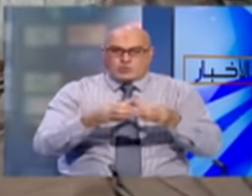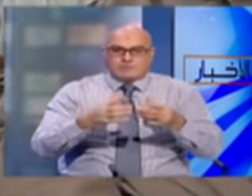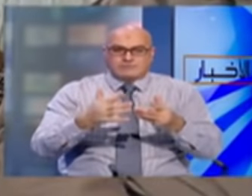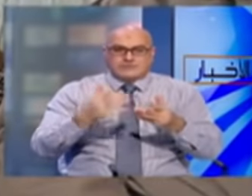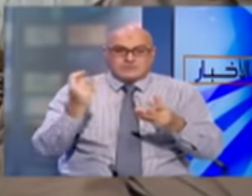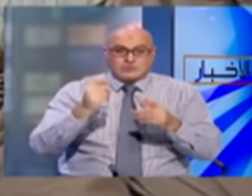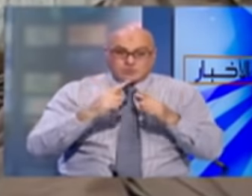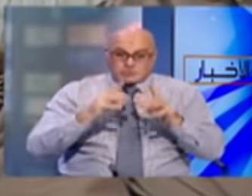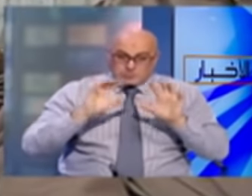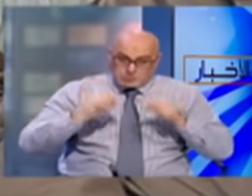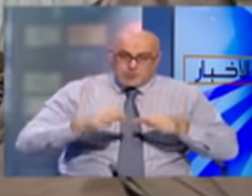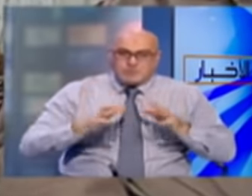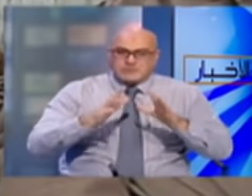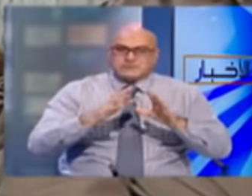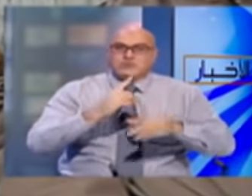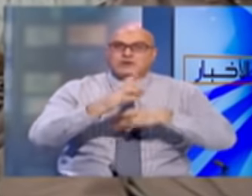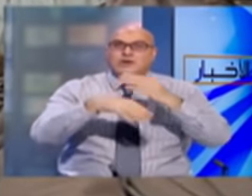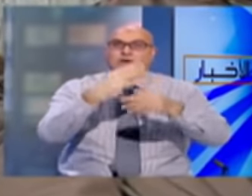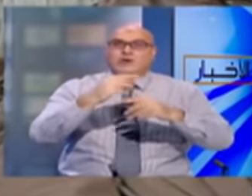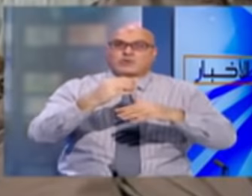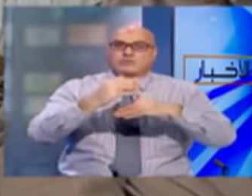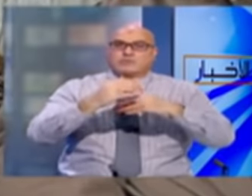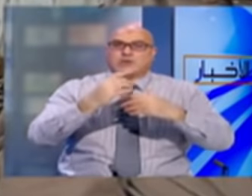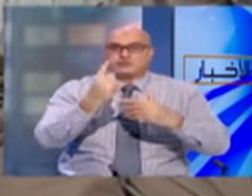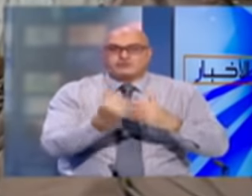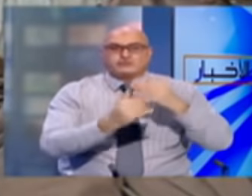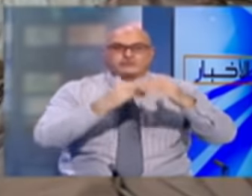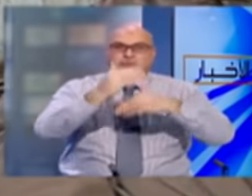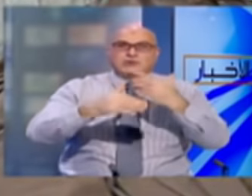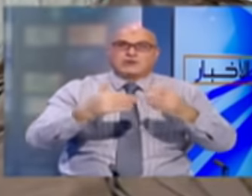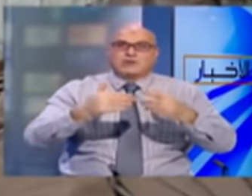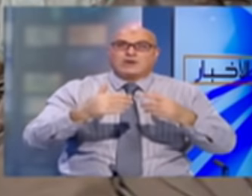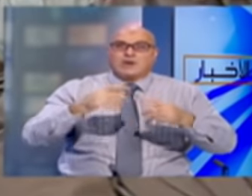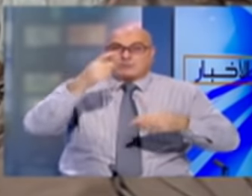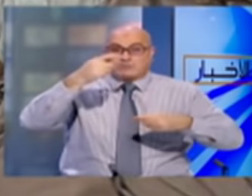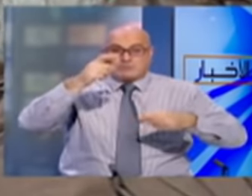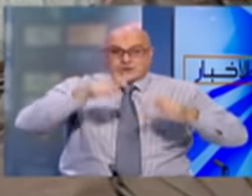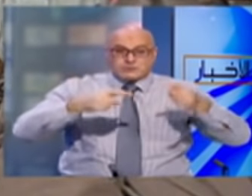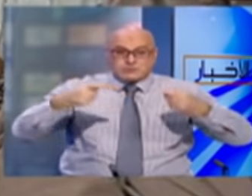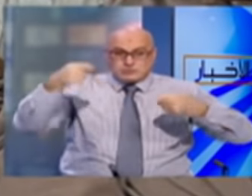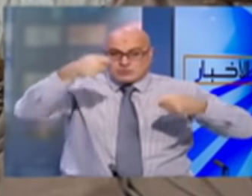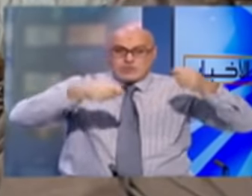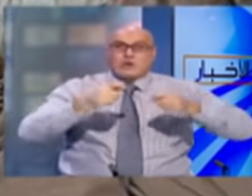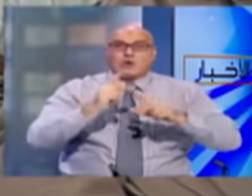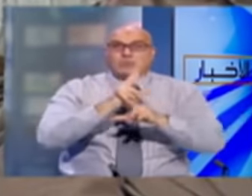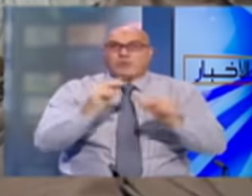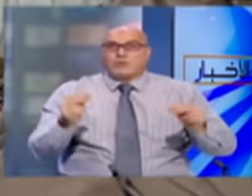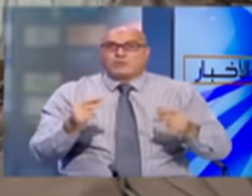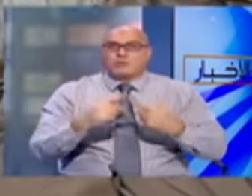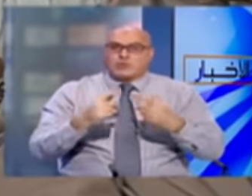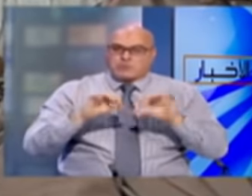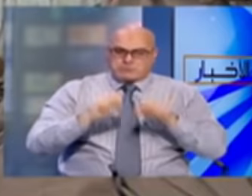حر فيه تطور يوم بعد يوم من المساهمين بأموالهم الحلال، الأموال النظيفة،